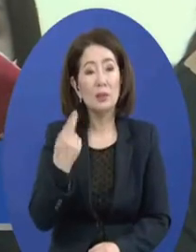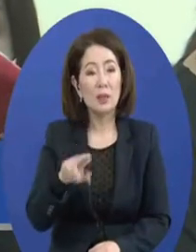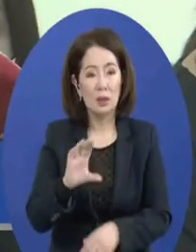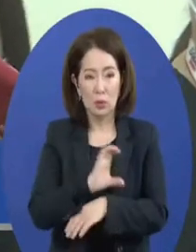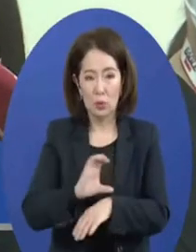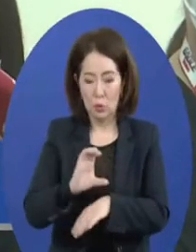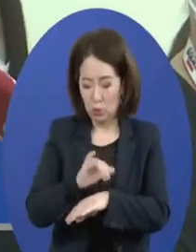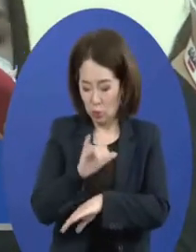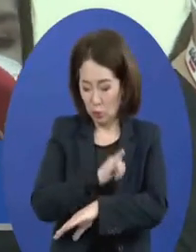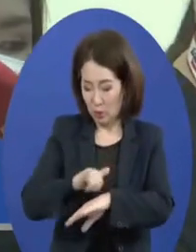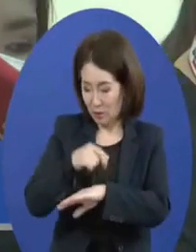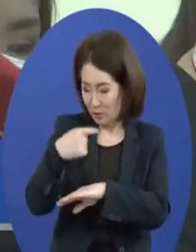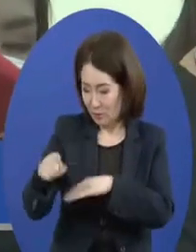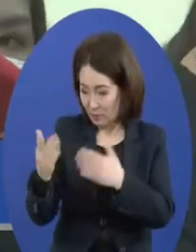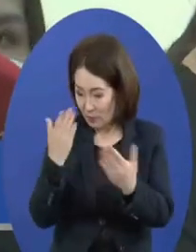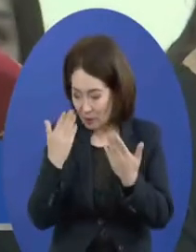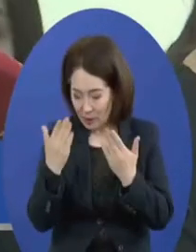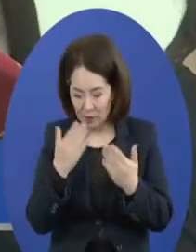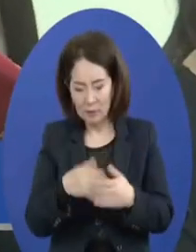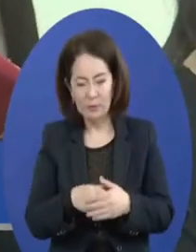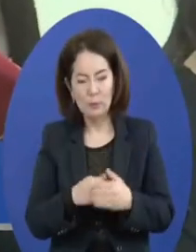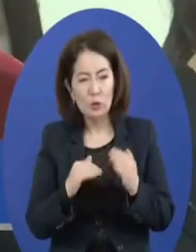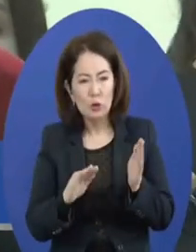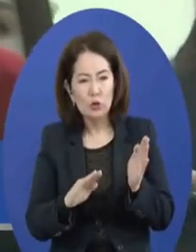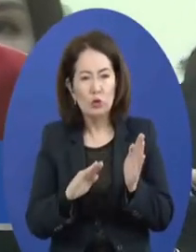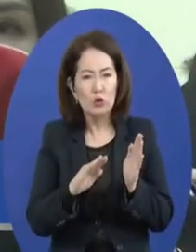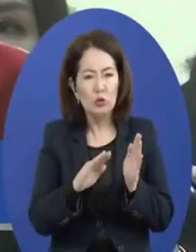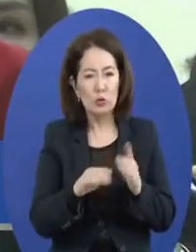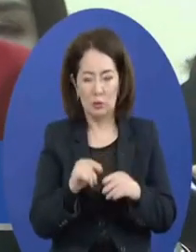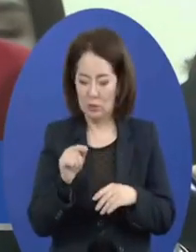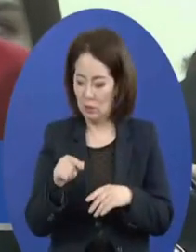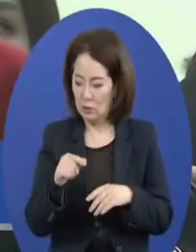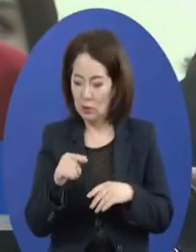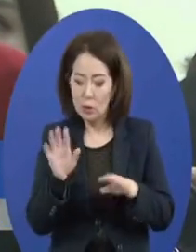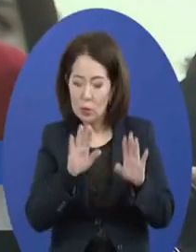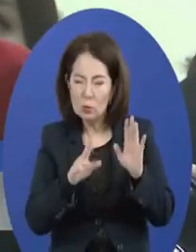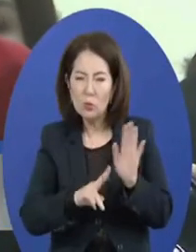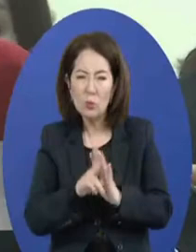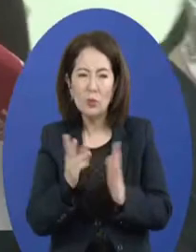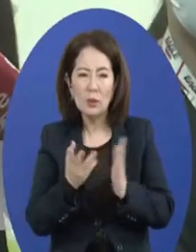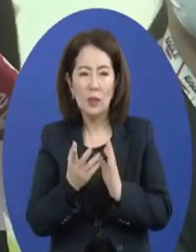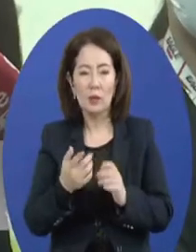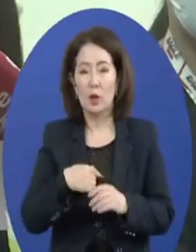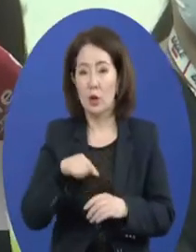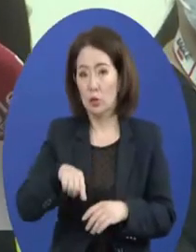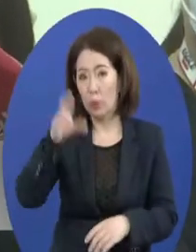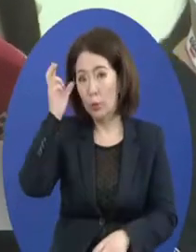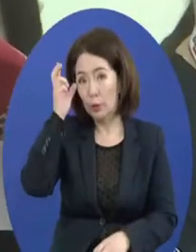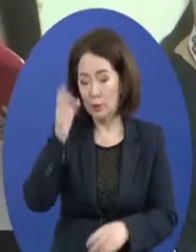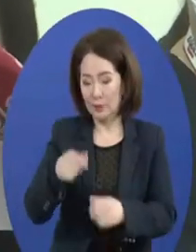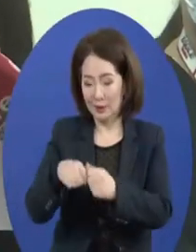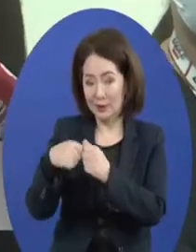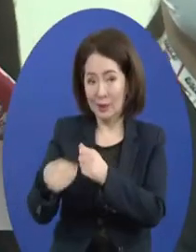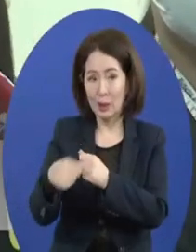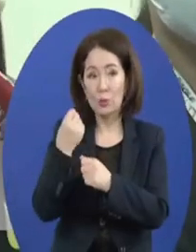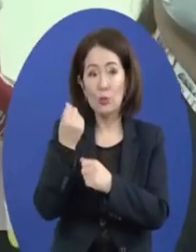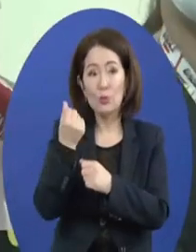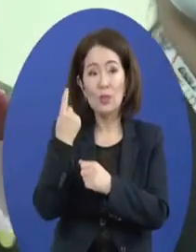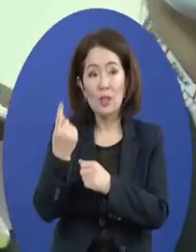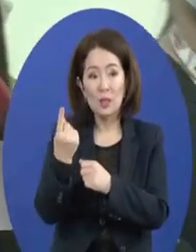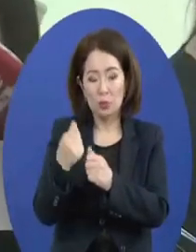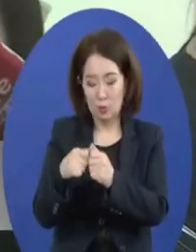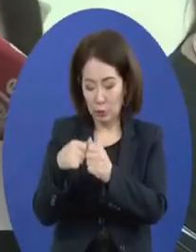төвшөнд ороход бол харьцуулахад бол эксүүл явж байгаа. Тийм учраас яагаад ийм нөхцөл байдал үүссэн бэ гэхээр өнөөдөр боловсрол зарцуулж байгаа нэг